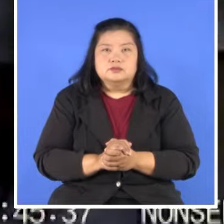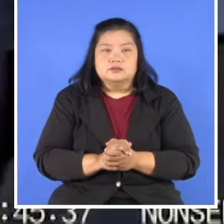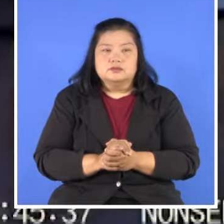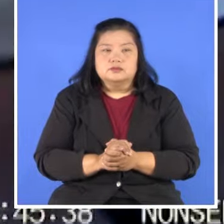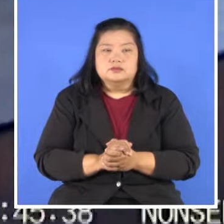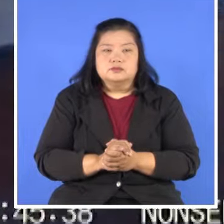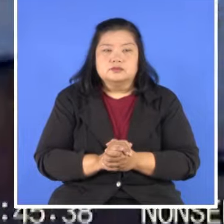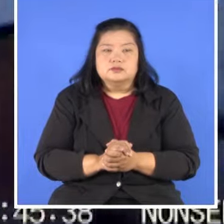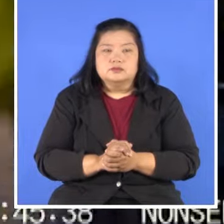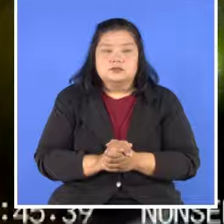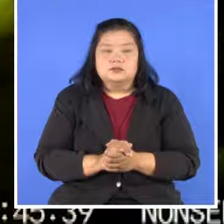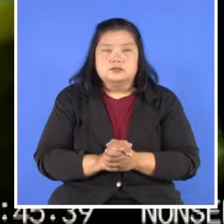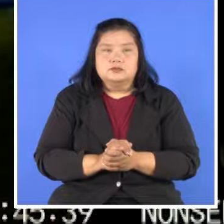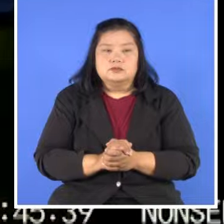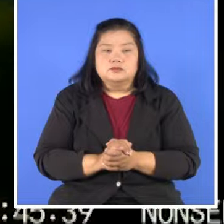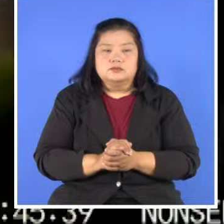่ยิงนะ